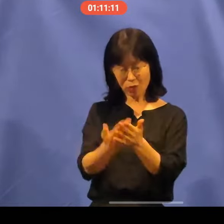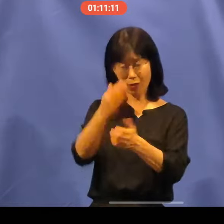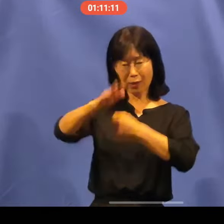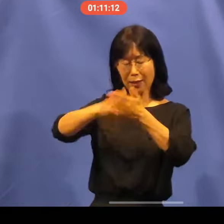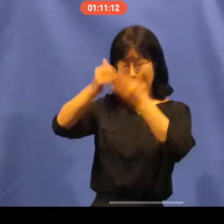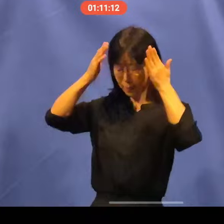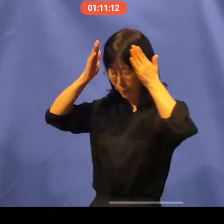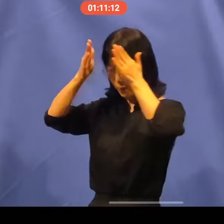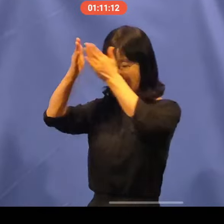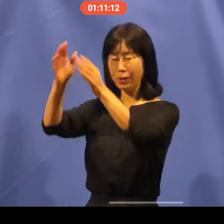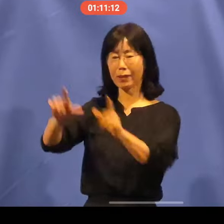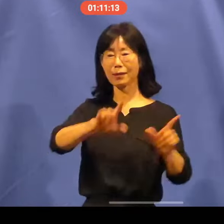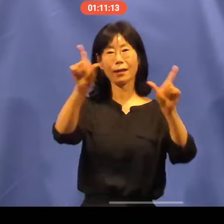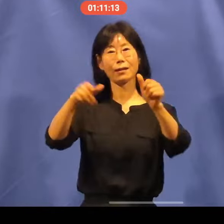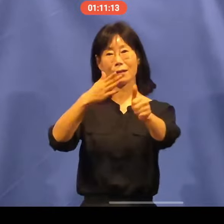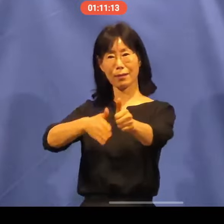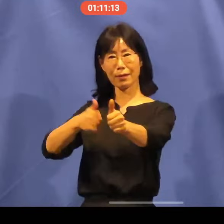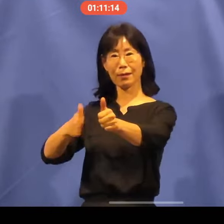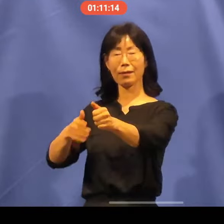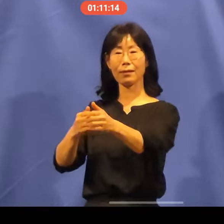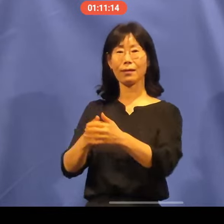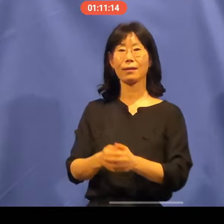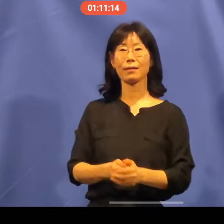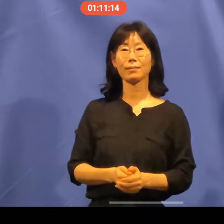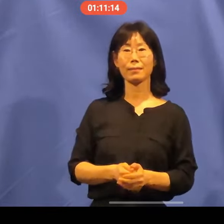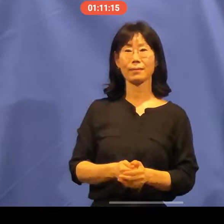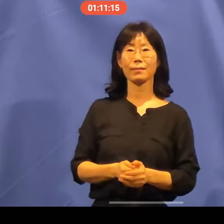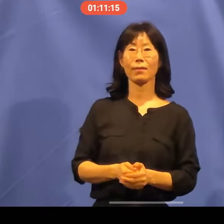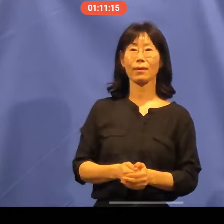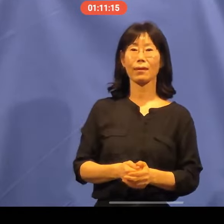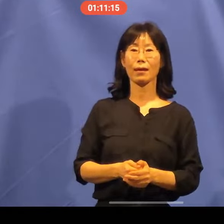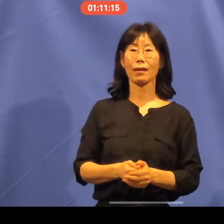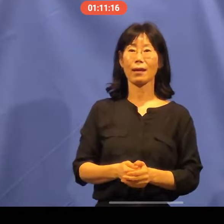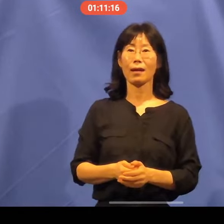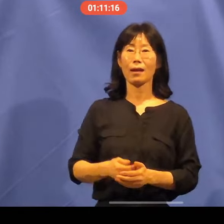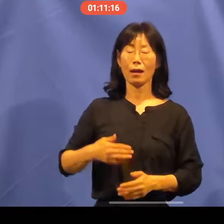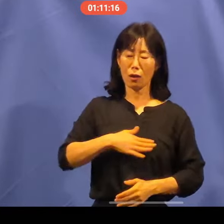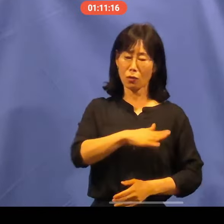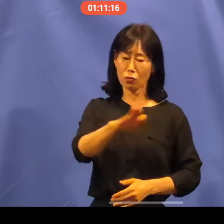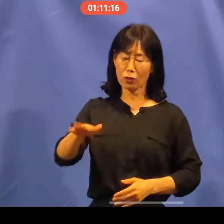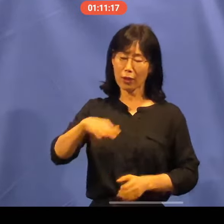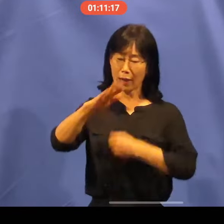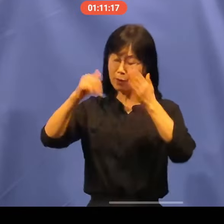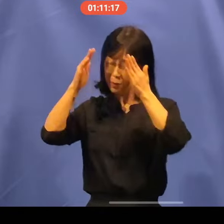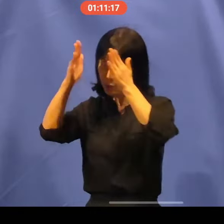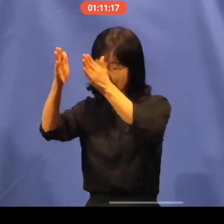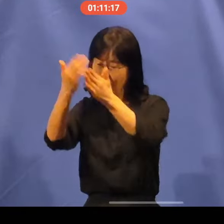맞추고 살아가게 될 때, 그렇게 살아가는 것은 우리의 믿음이 필요한 것입니다.